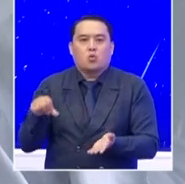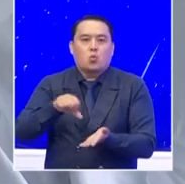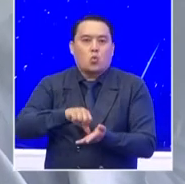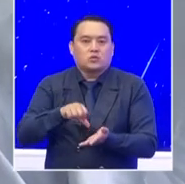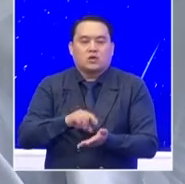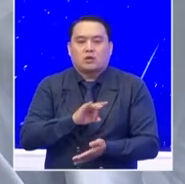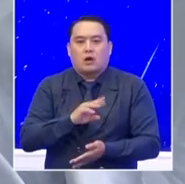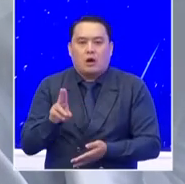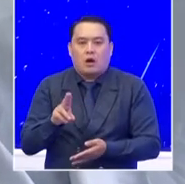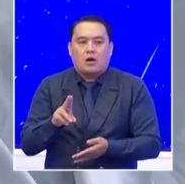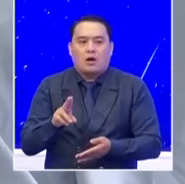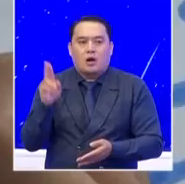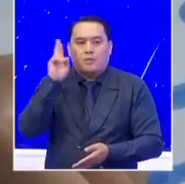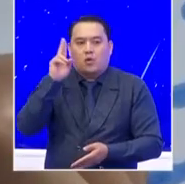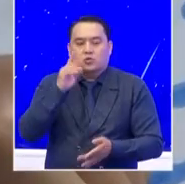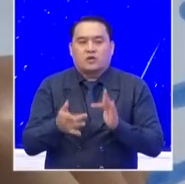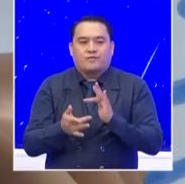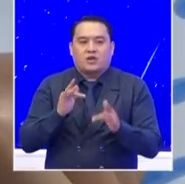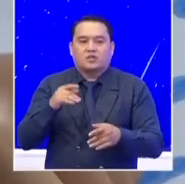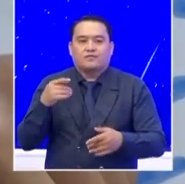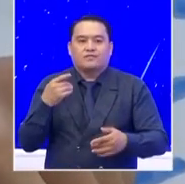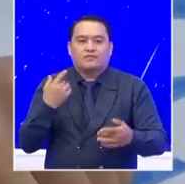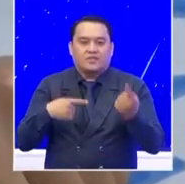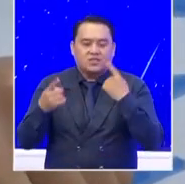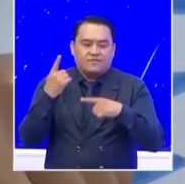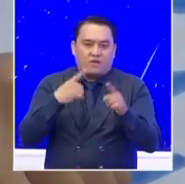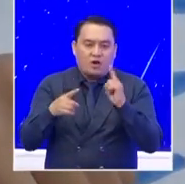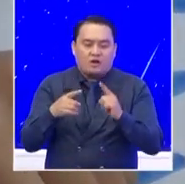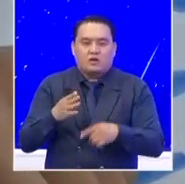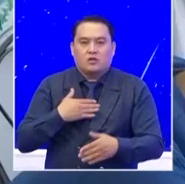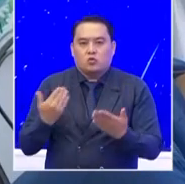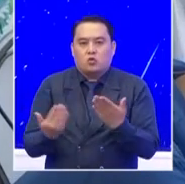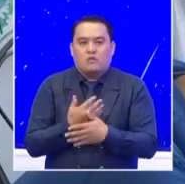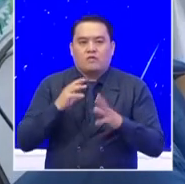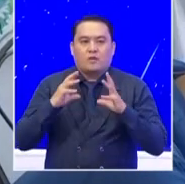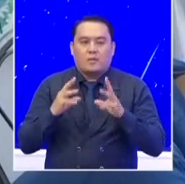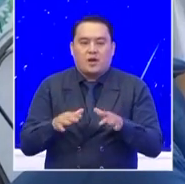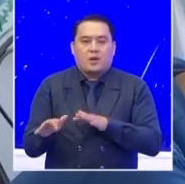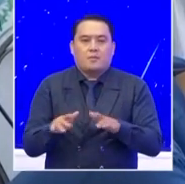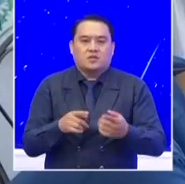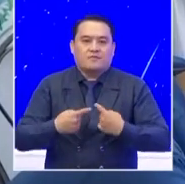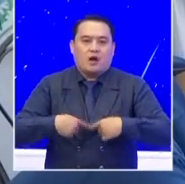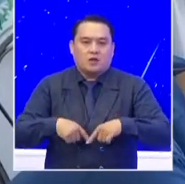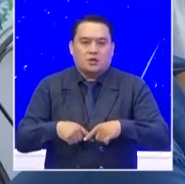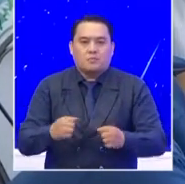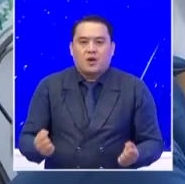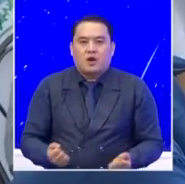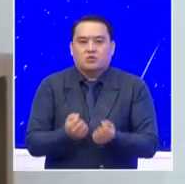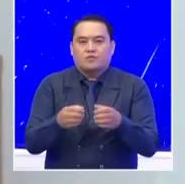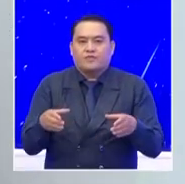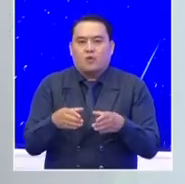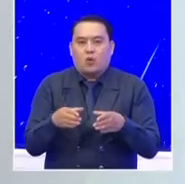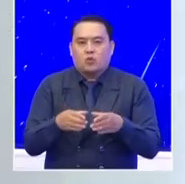участие в республиканском инклюзивном онлайн-фестивале креативных навыков «Я творец нового мира». Мероприятие организовано при поддержке фонда